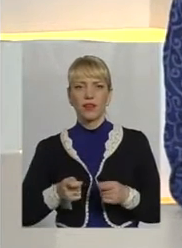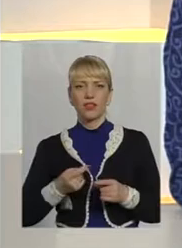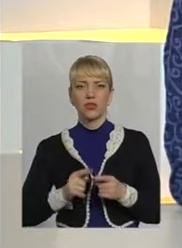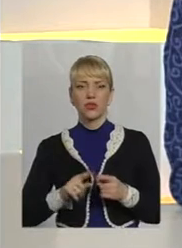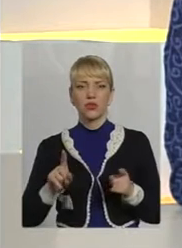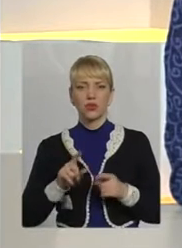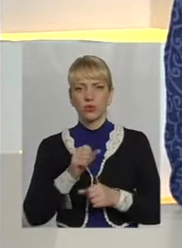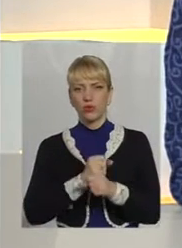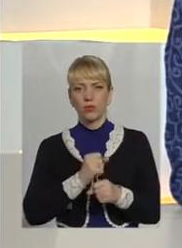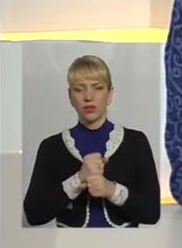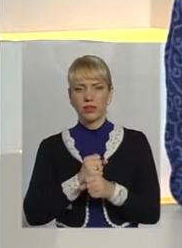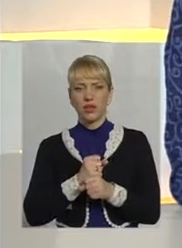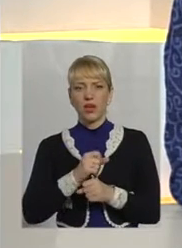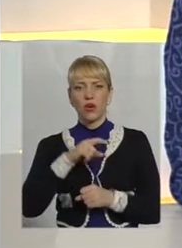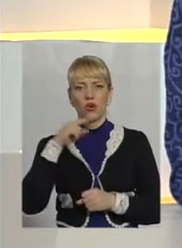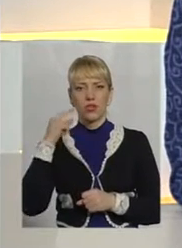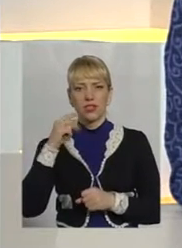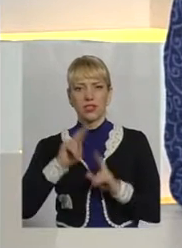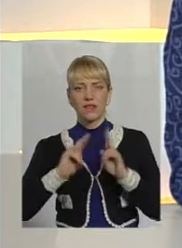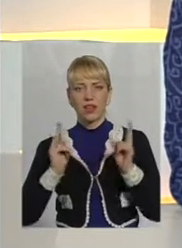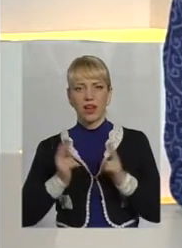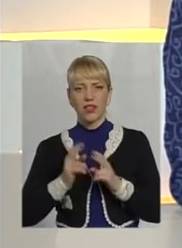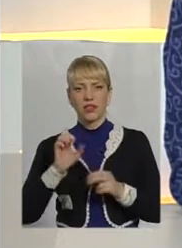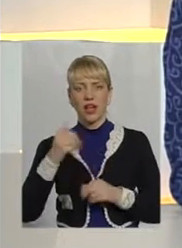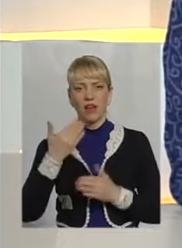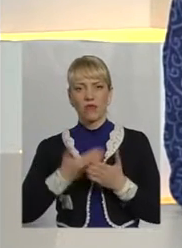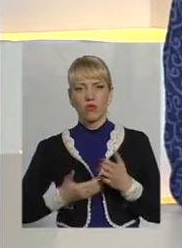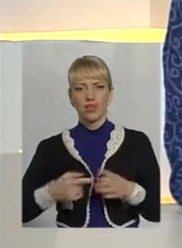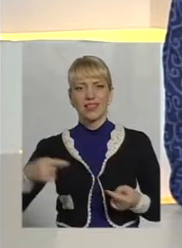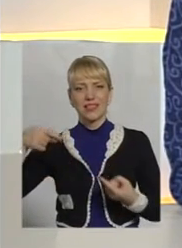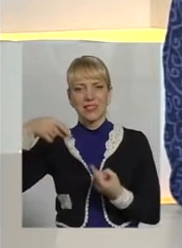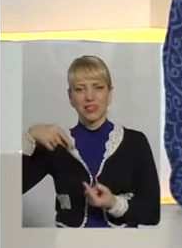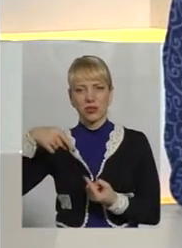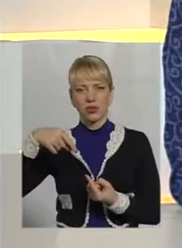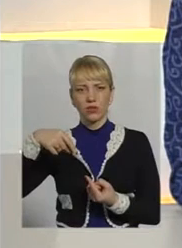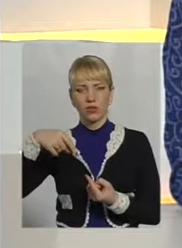що робить Російська Федерація. А от згідно